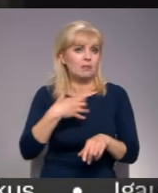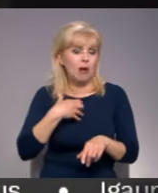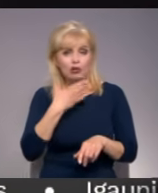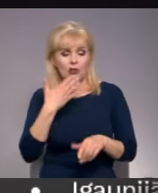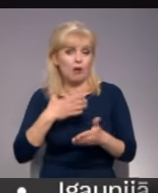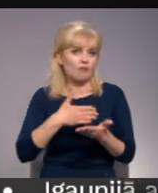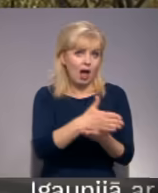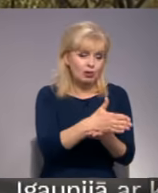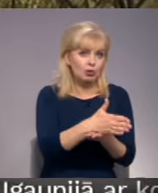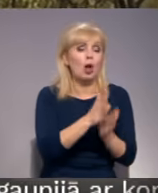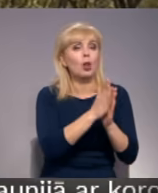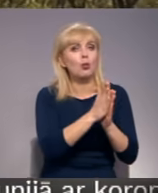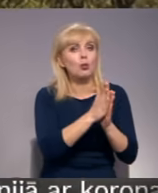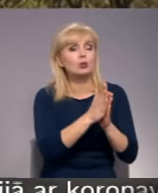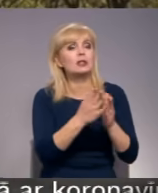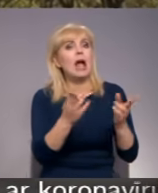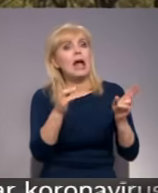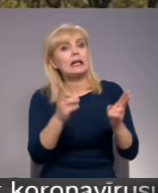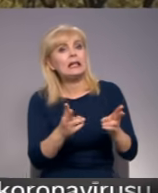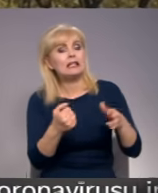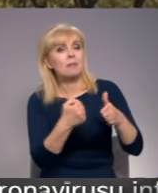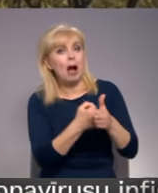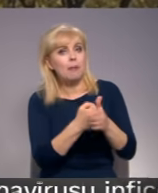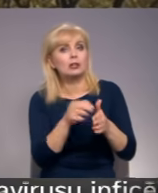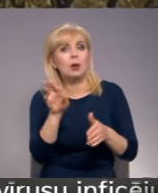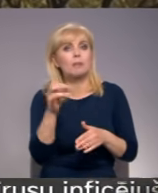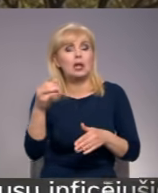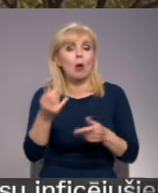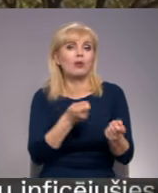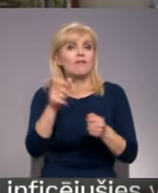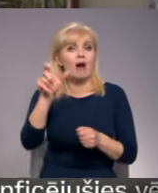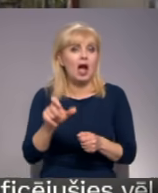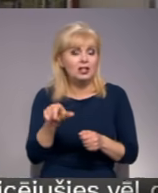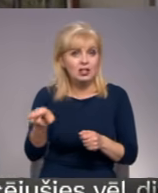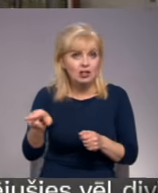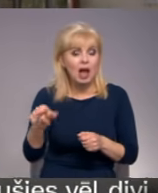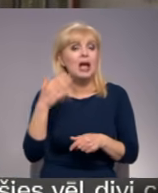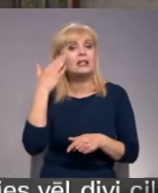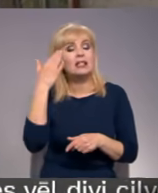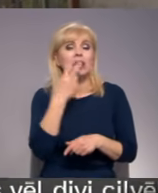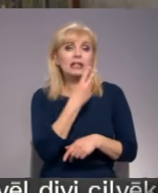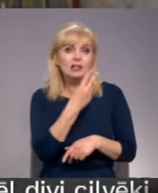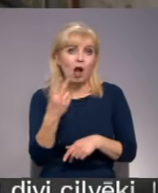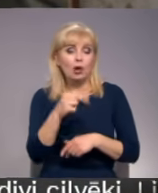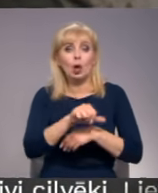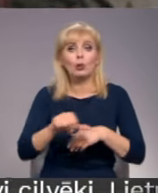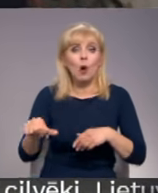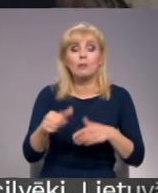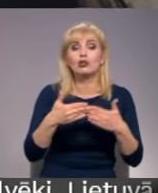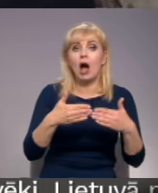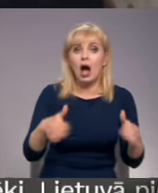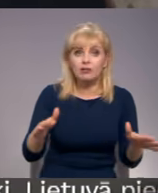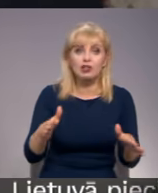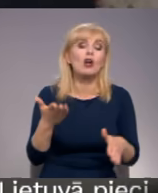pēc krīzes pabalsta. Kā atzīst Priekulas novada pašvaldības vadītāja Vija Jablonska, tad cerīgi raugoties uz robežu atvēršanu,